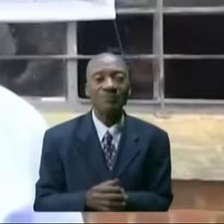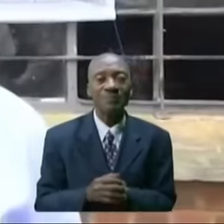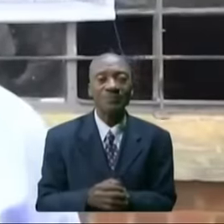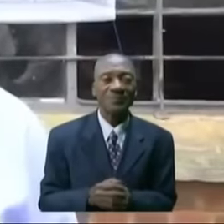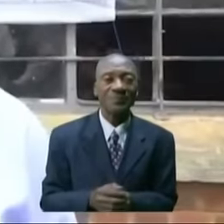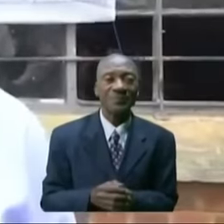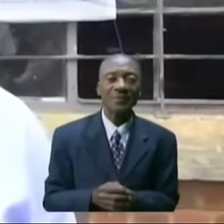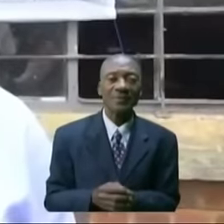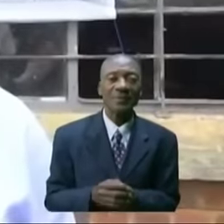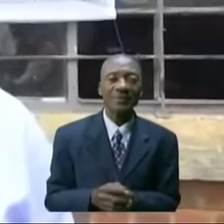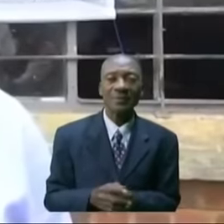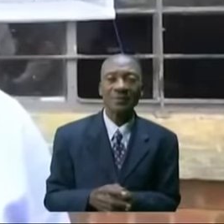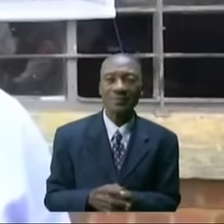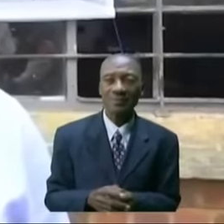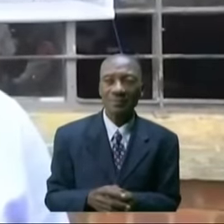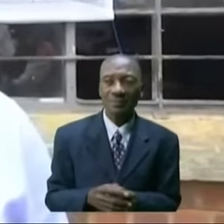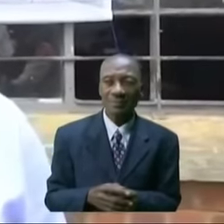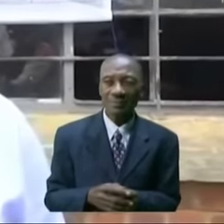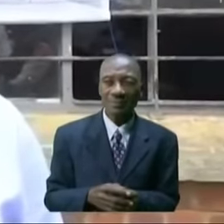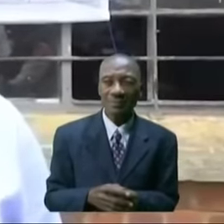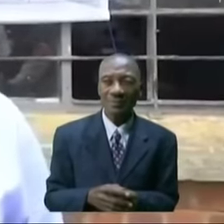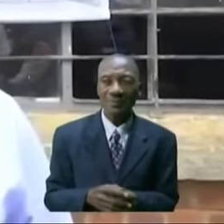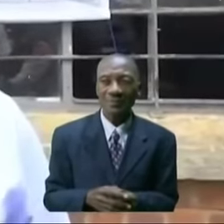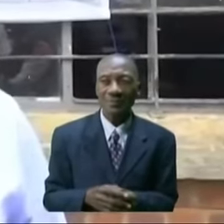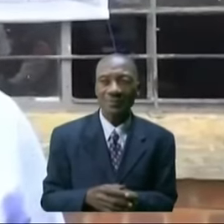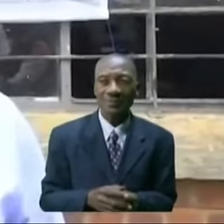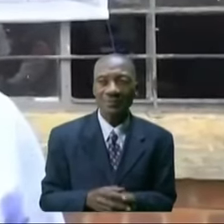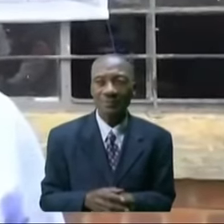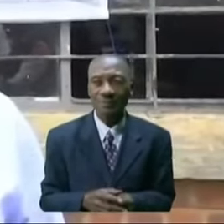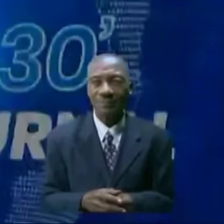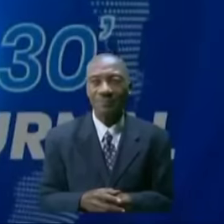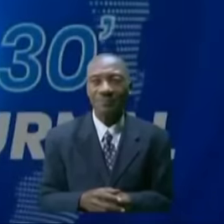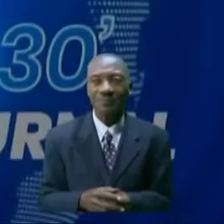minutes, j'avais déjà...